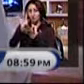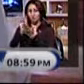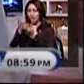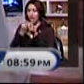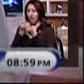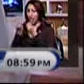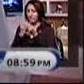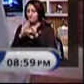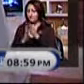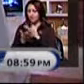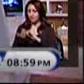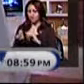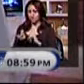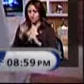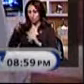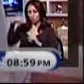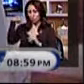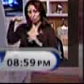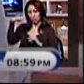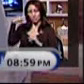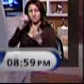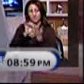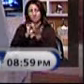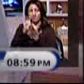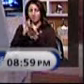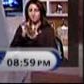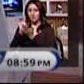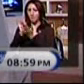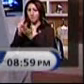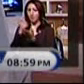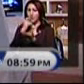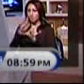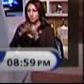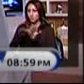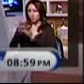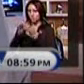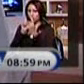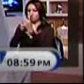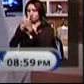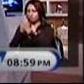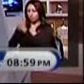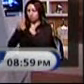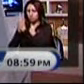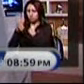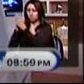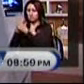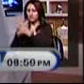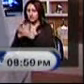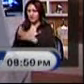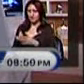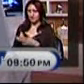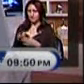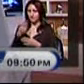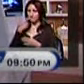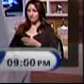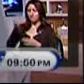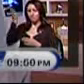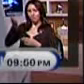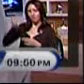حوار يا استاذ عمرو؟ هو انت اول ما جيت رحت دخلتنا في مشكله مع سامح مهران ودي اسماء برضو في